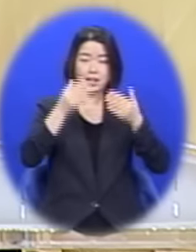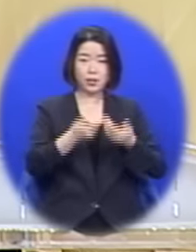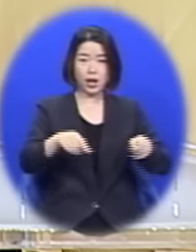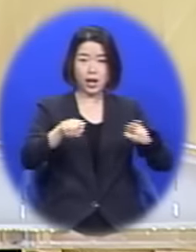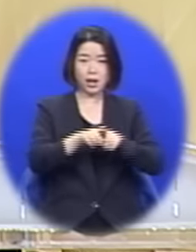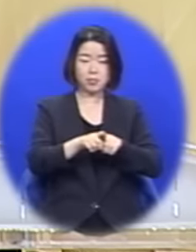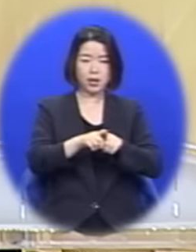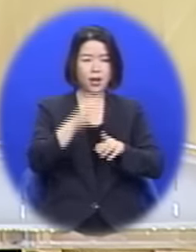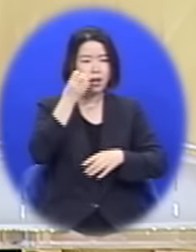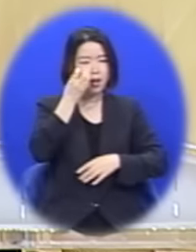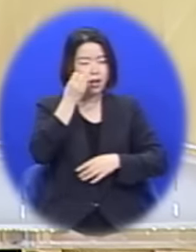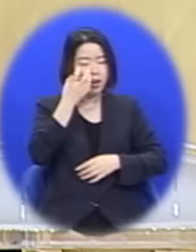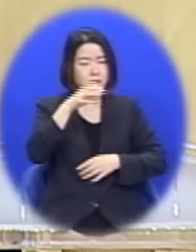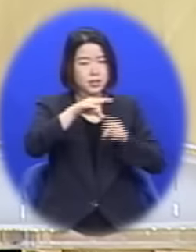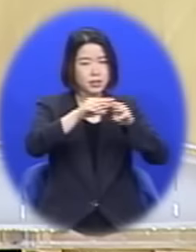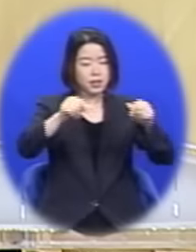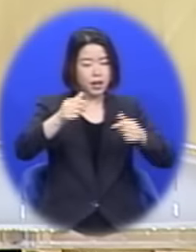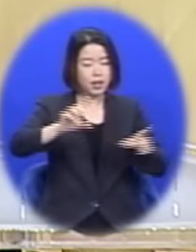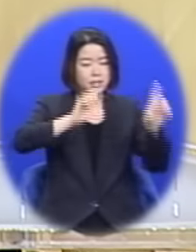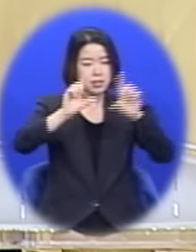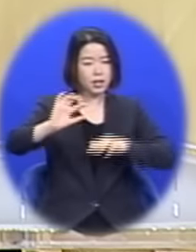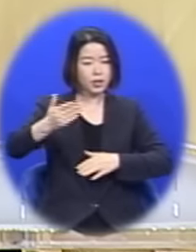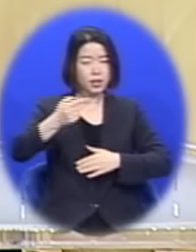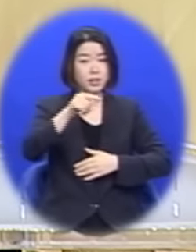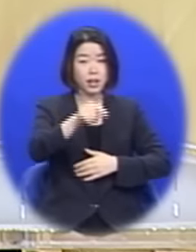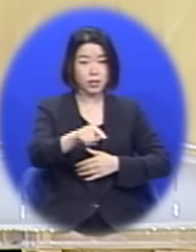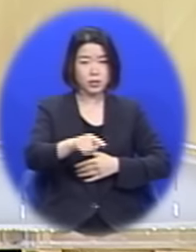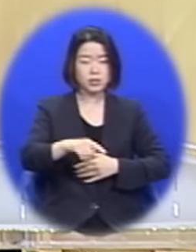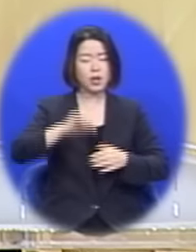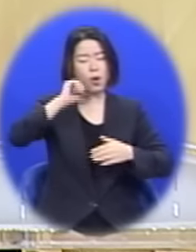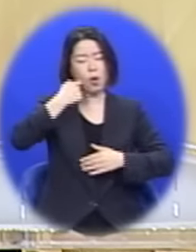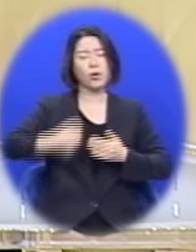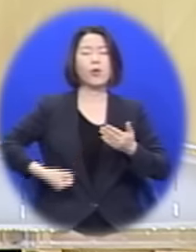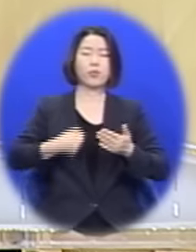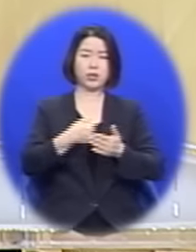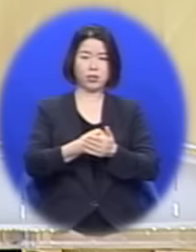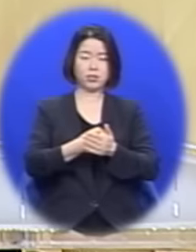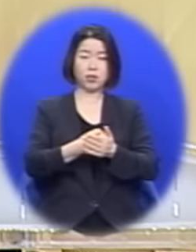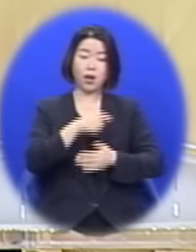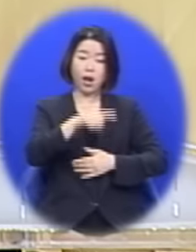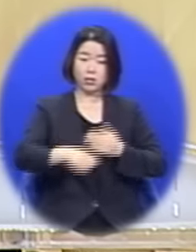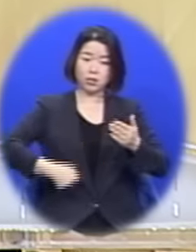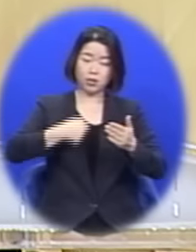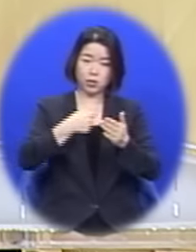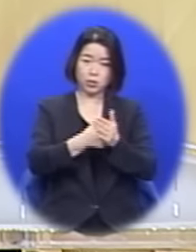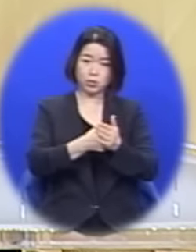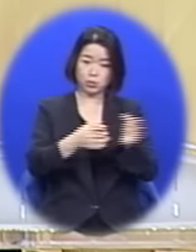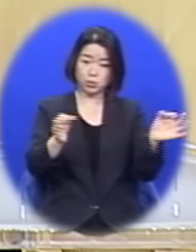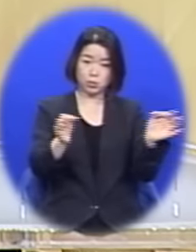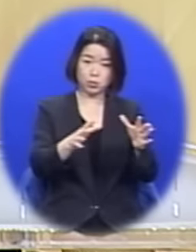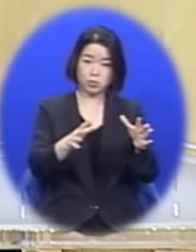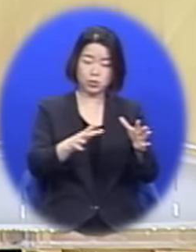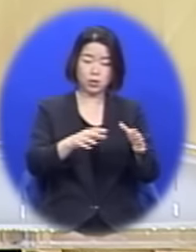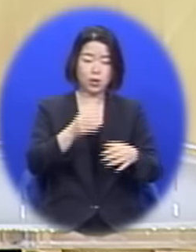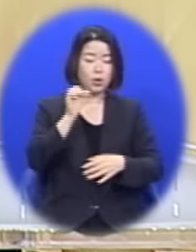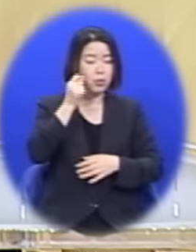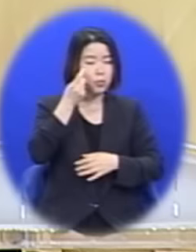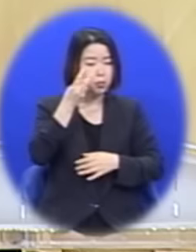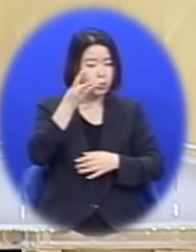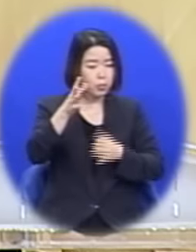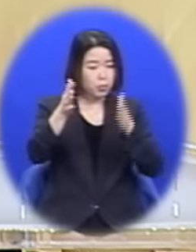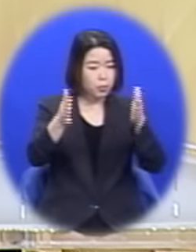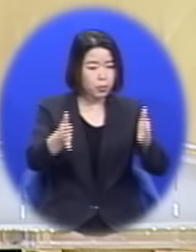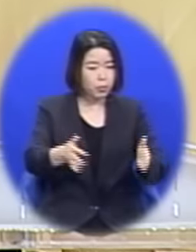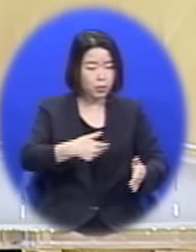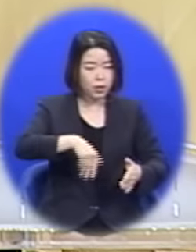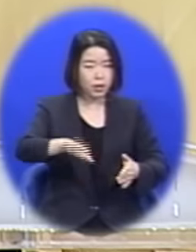그 낯선 땅에 살게 된다는 건 어려운 결정이었습니다. 그런 결정도 잠시 몇 주 지나지 않아 저희